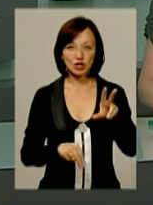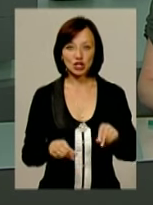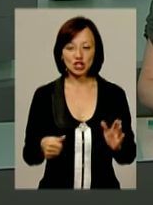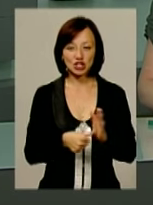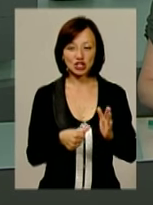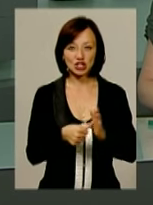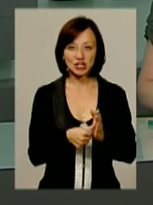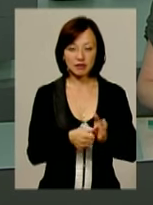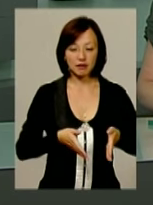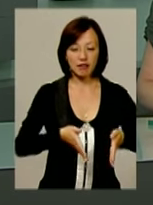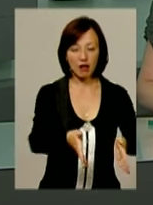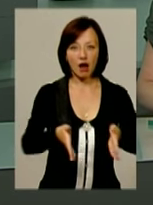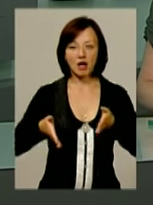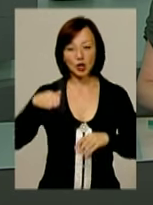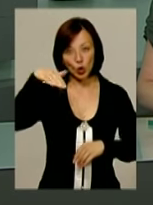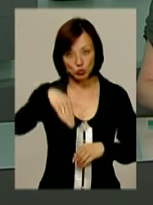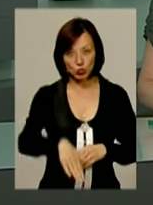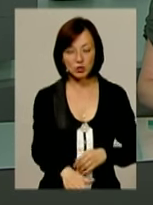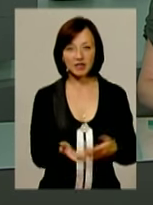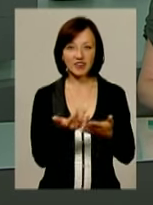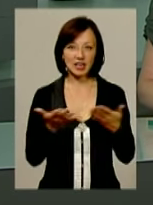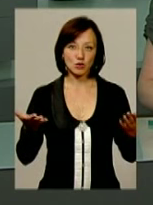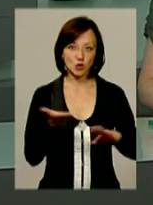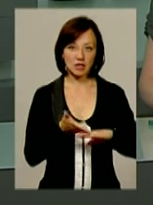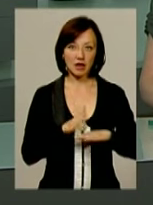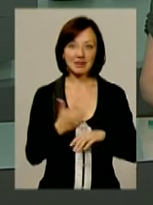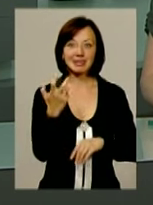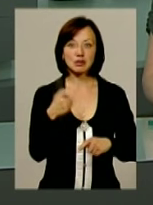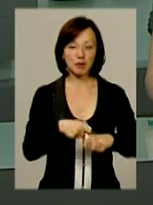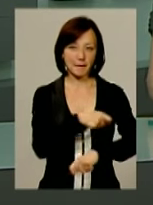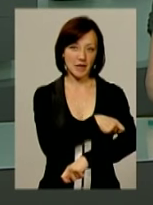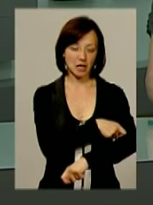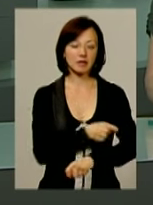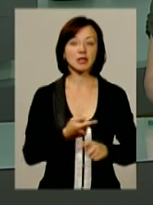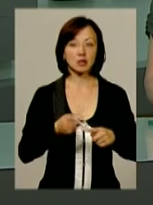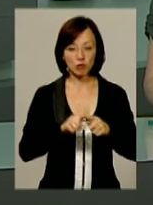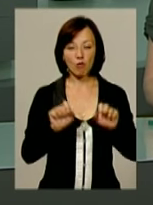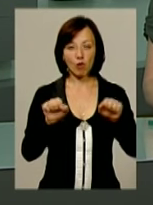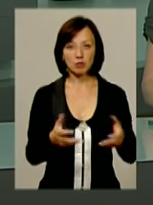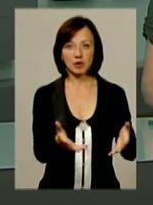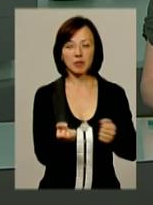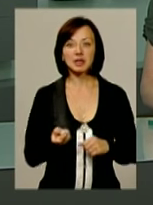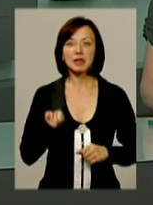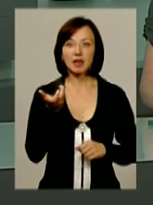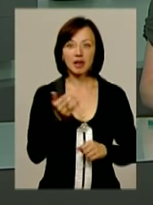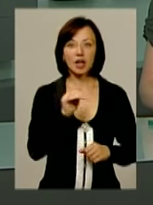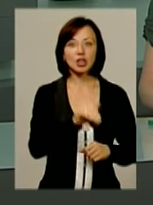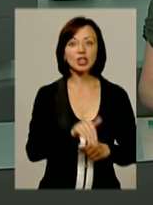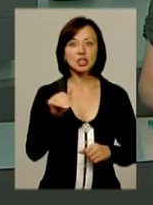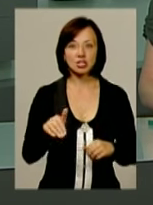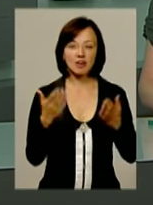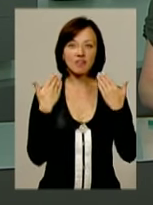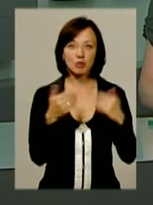для спусків різної складності. Їхня ширина сягатиме 300 метрів, що дає змогу приймати одночасно кілька тисяч